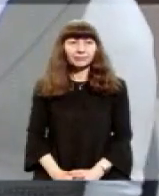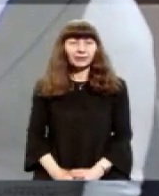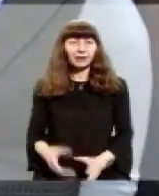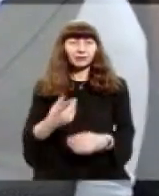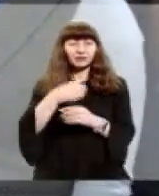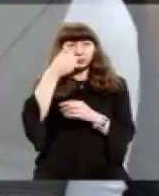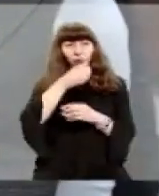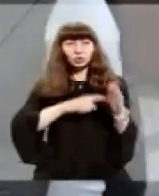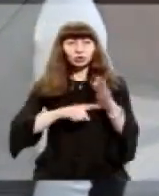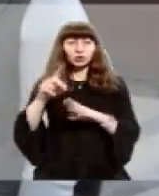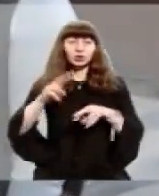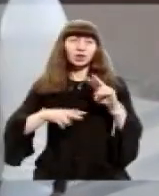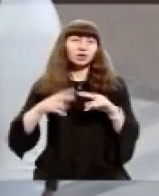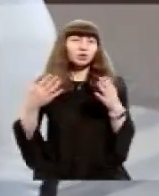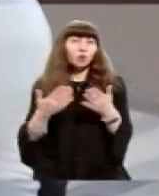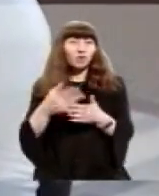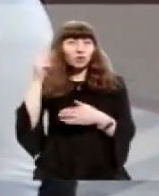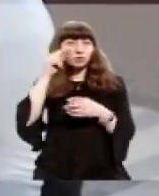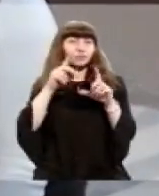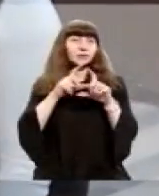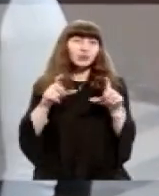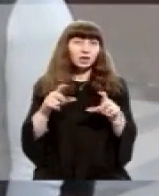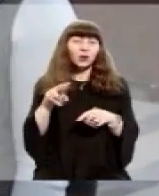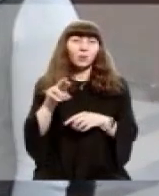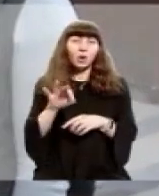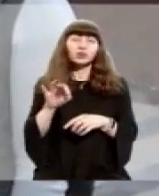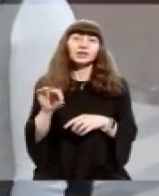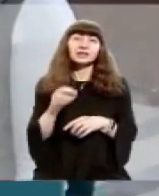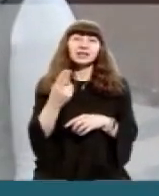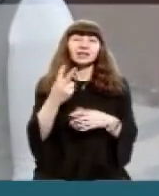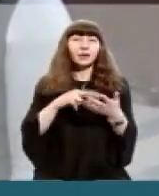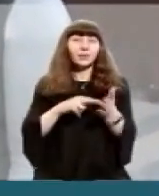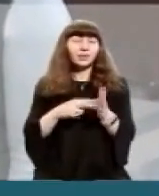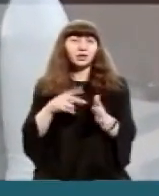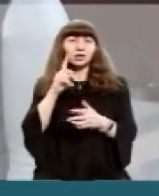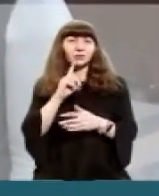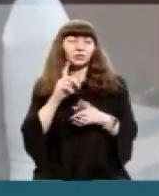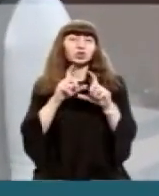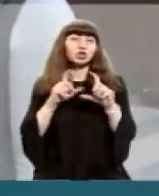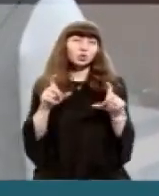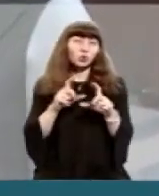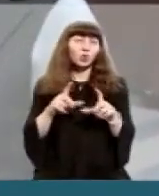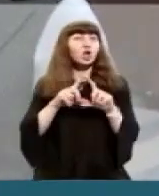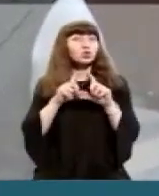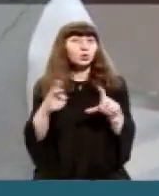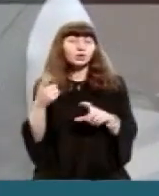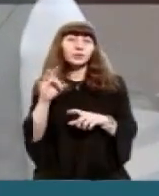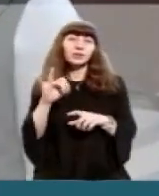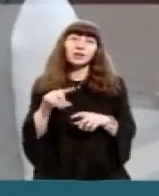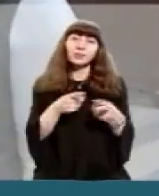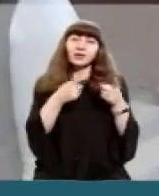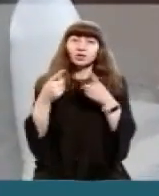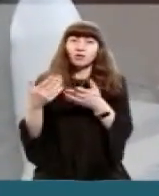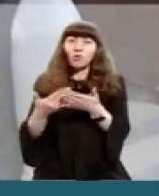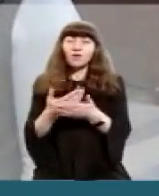В этом году начнется строительство нового учебного заведения в рамках национального проекта «Комфортная школа». Школа-гимназия переедет в